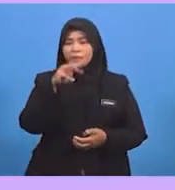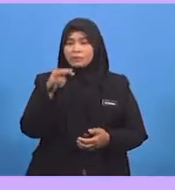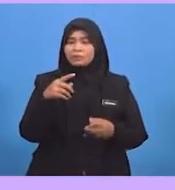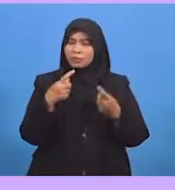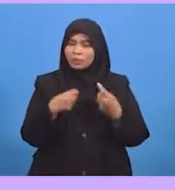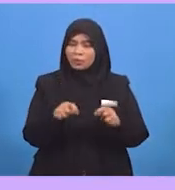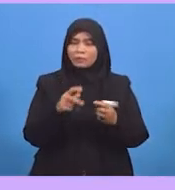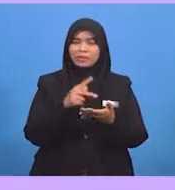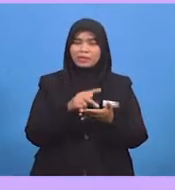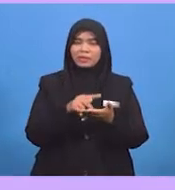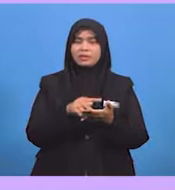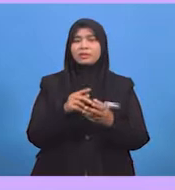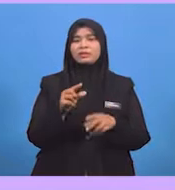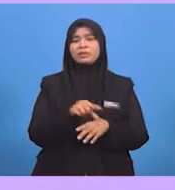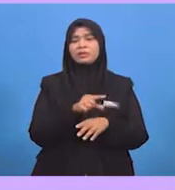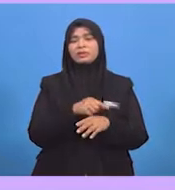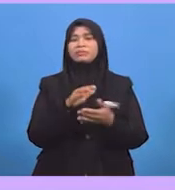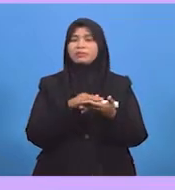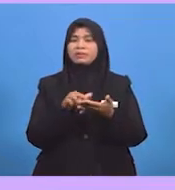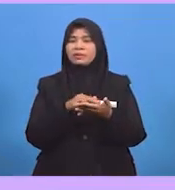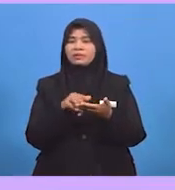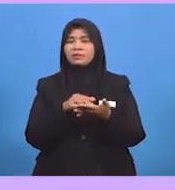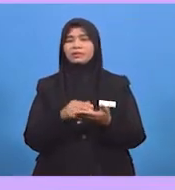Murid-murid cuba kira menggunakan kalkulator.